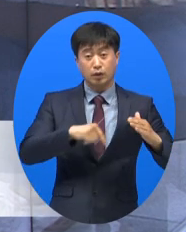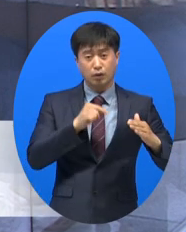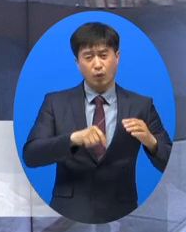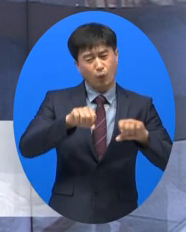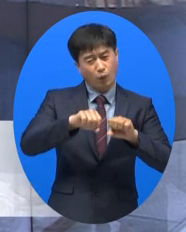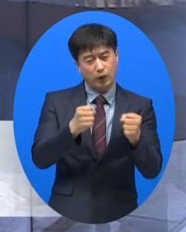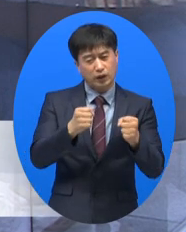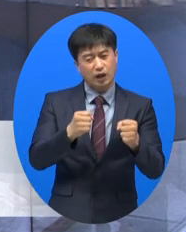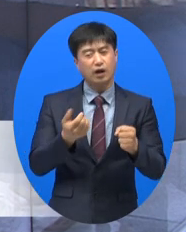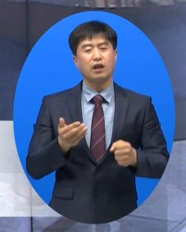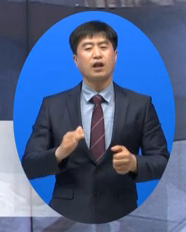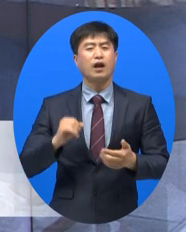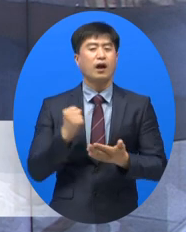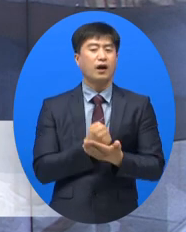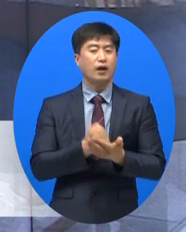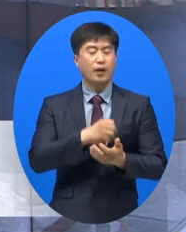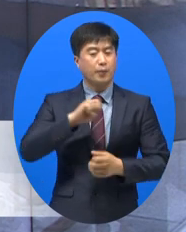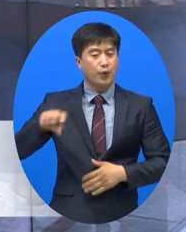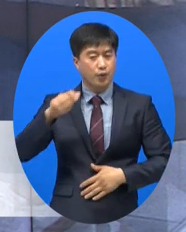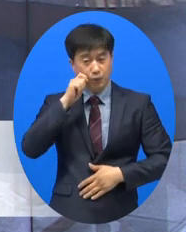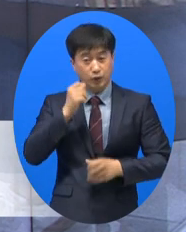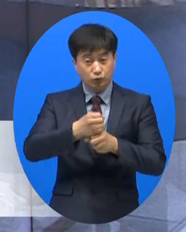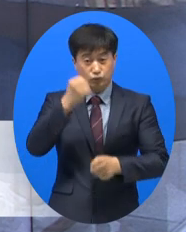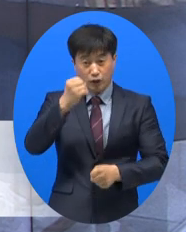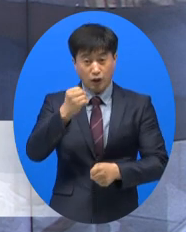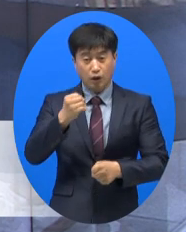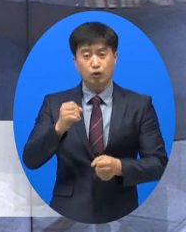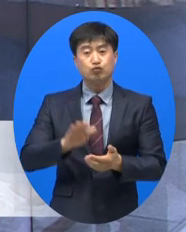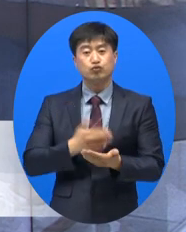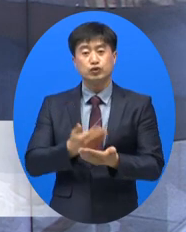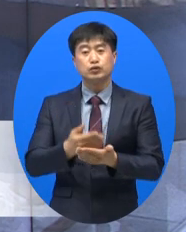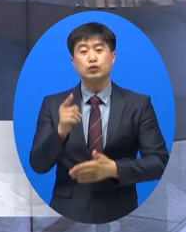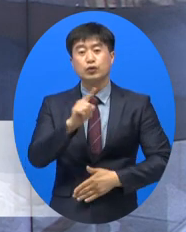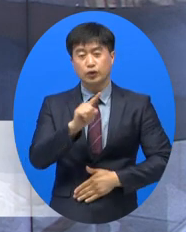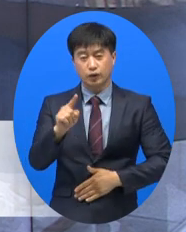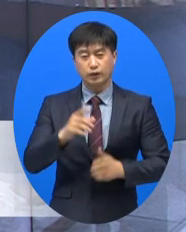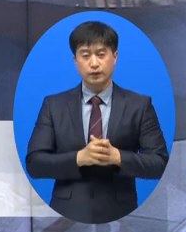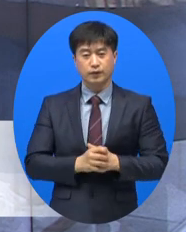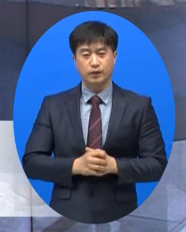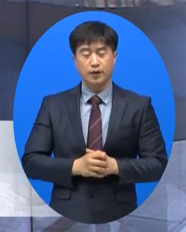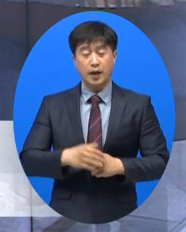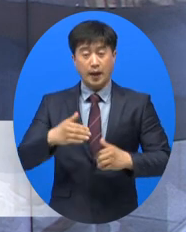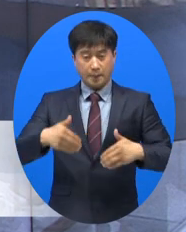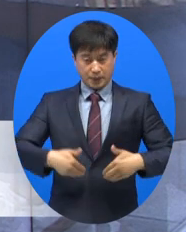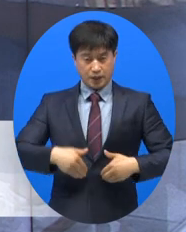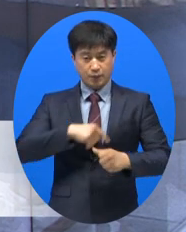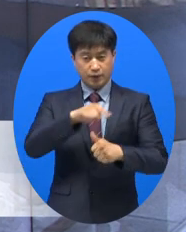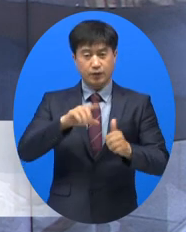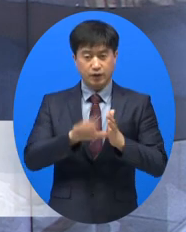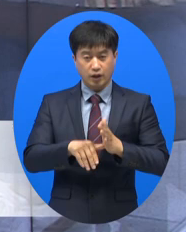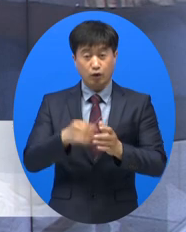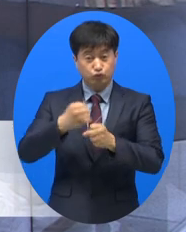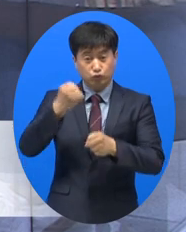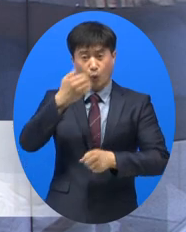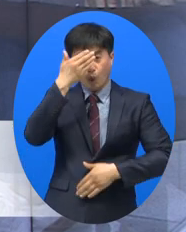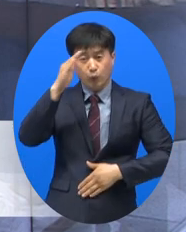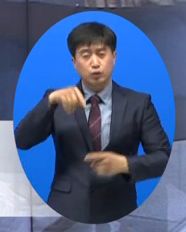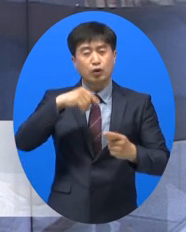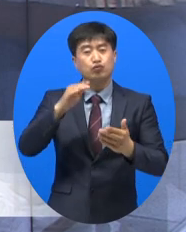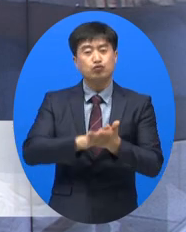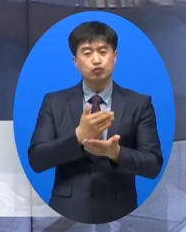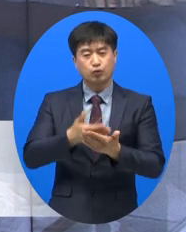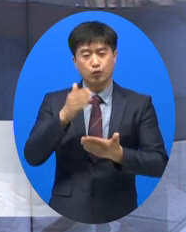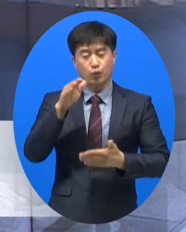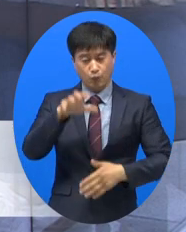고장 났지만 아까워서 버리지 못한 우산이 있다면 한번 고쳐 써 보시면 어떨까요 필 환경 시대 우산의 무료로 수리해